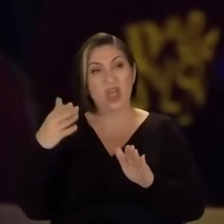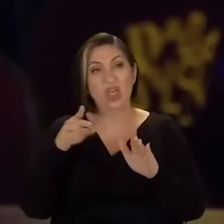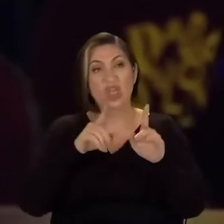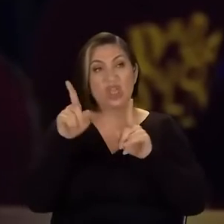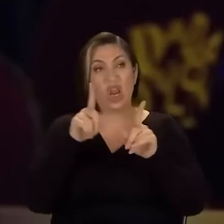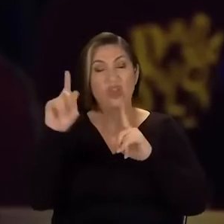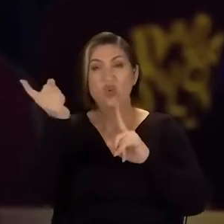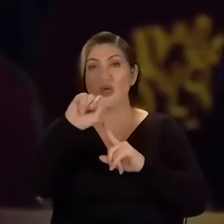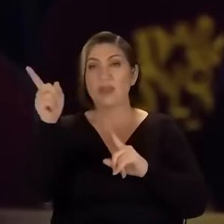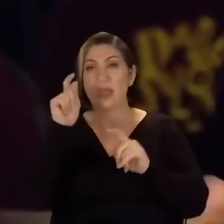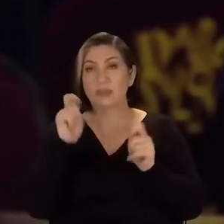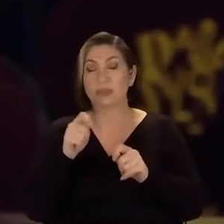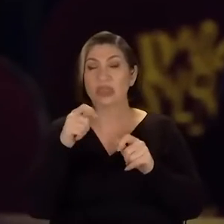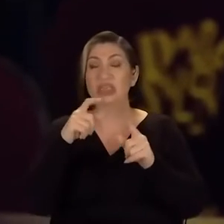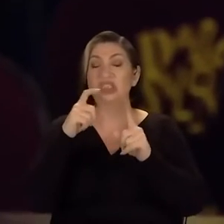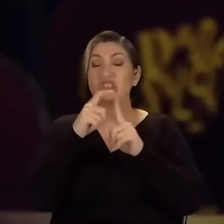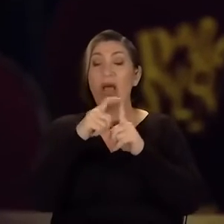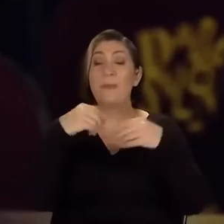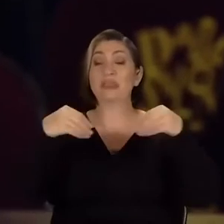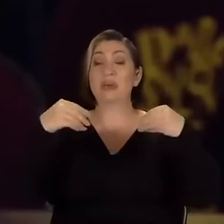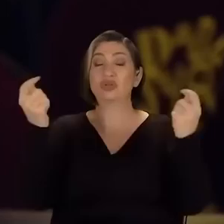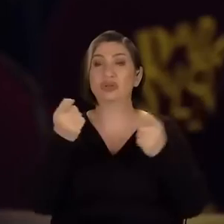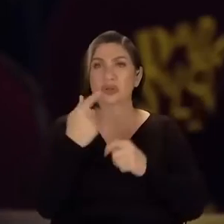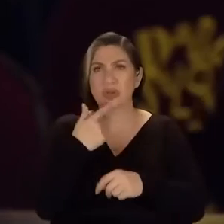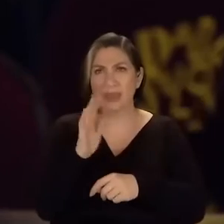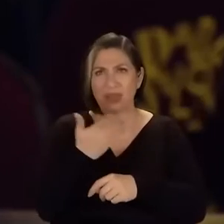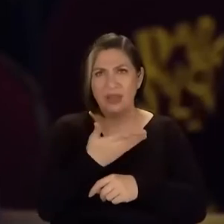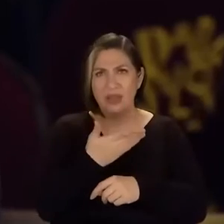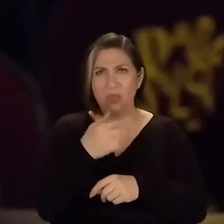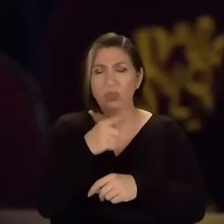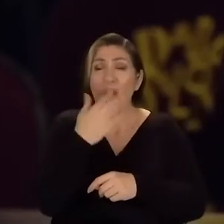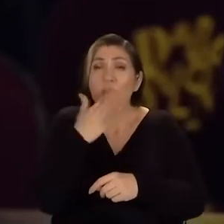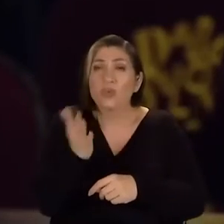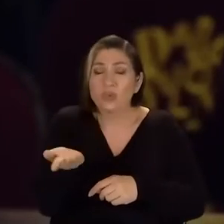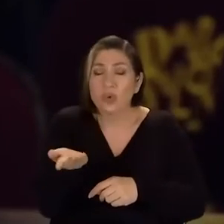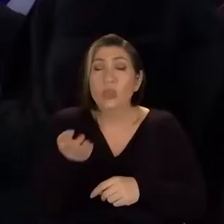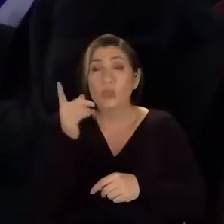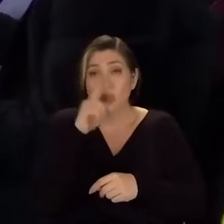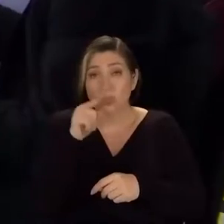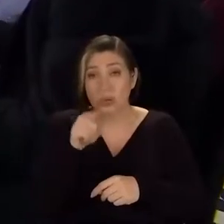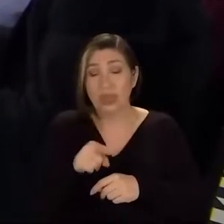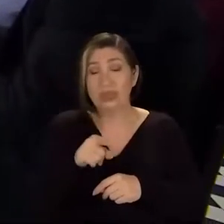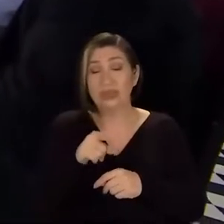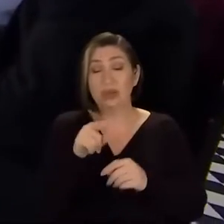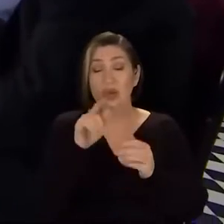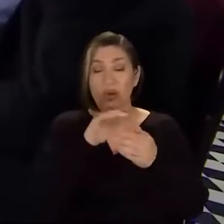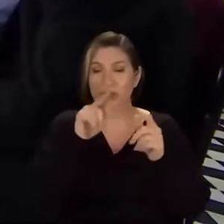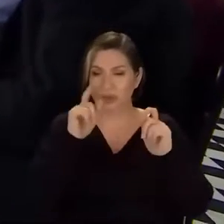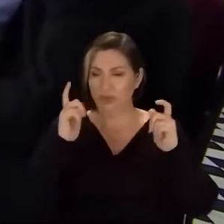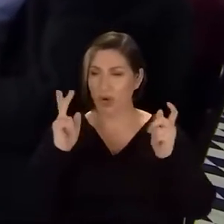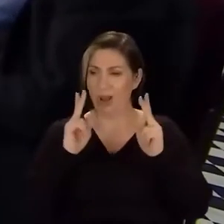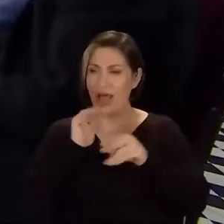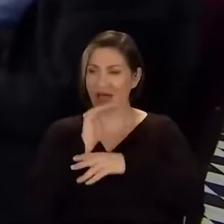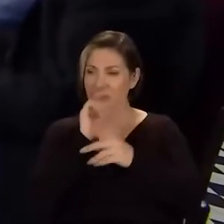medya yöneteceğim, dijital pazarlamada çalışacağım deme şansı yoktu. Çünkü bunlar hayatta yoktu. Dolayısıyla aslında düzen değiştikçe ve